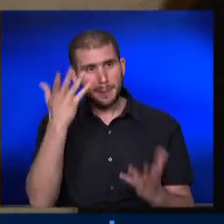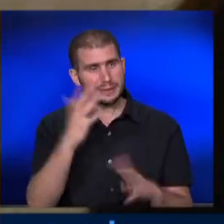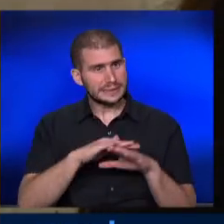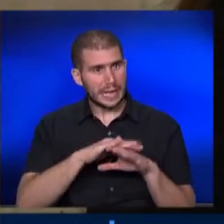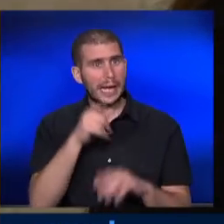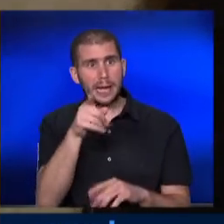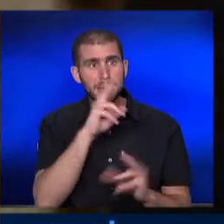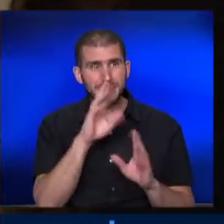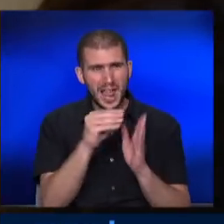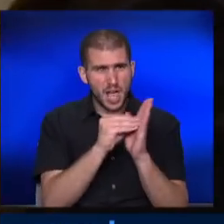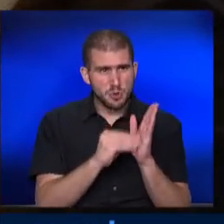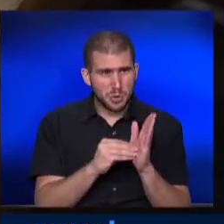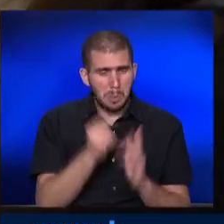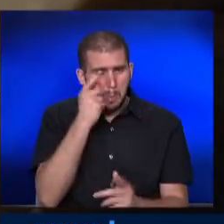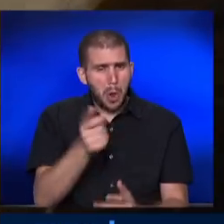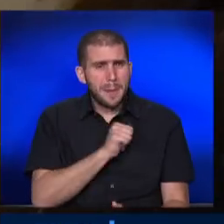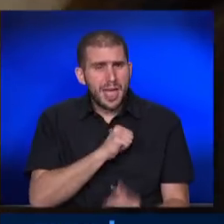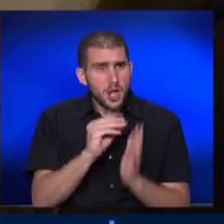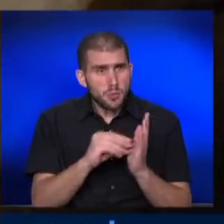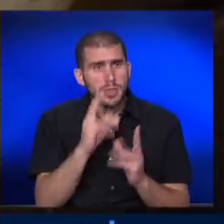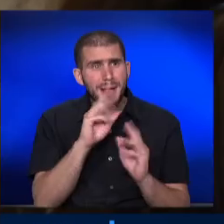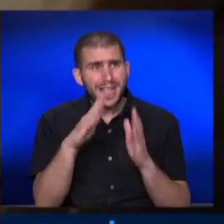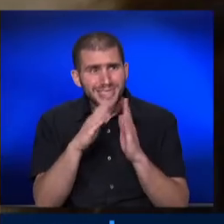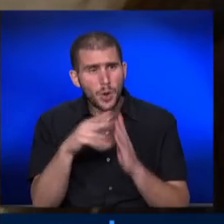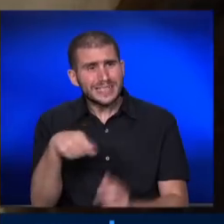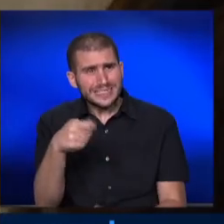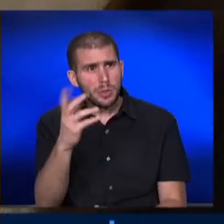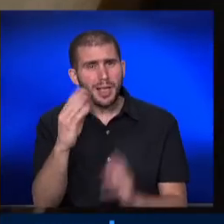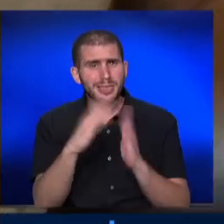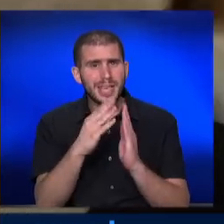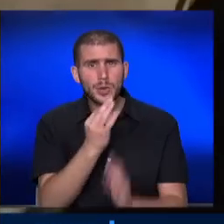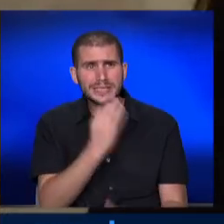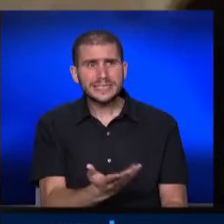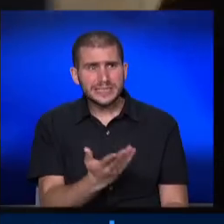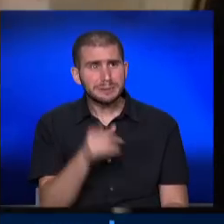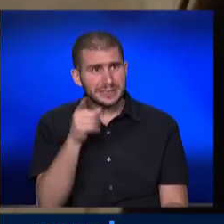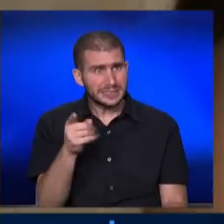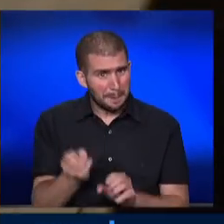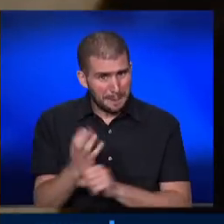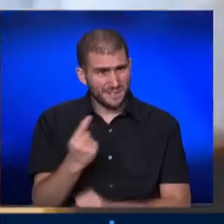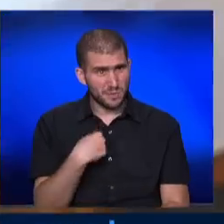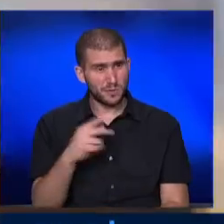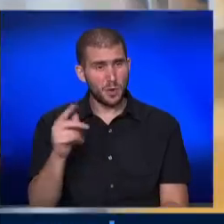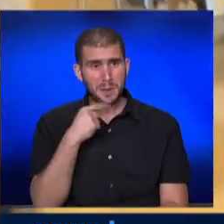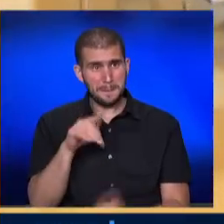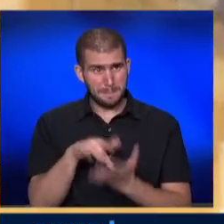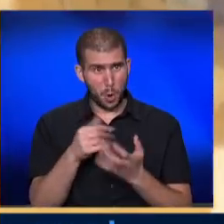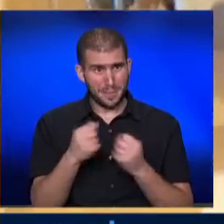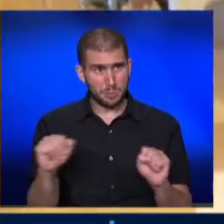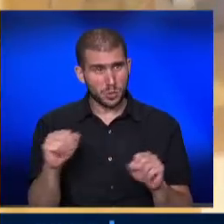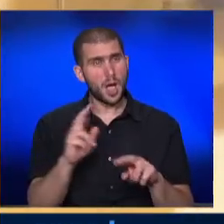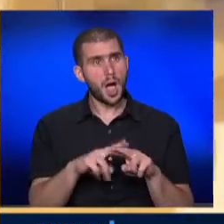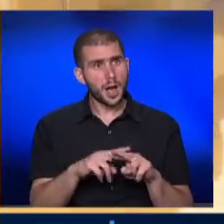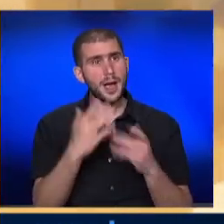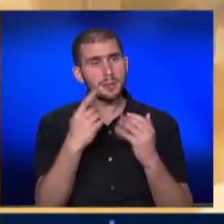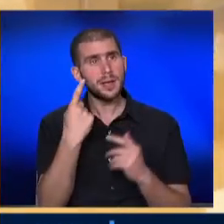אם דברת איתי על רשימות, מי מעניין הרשימות? דבר על הדירות, על הסחירויות, על הדירות של הצעירים. על זה מעיפים אותי וקוראים למקום הזה דמוקרטיה. לאחר מכן התברר